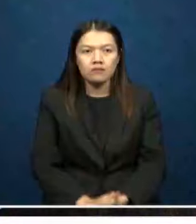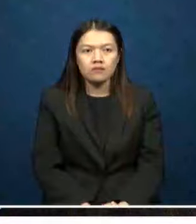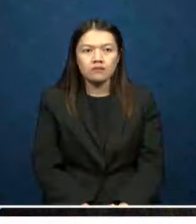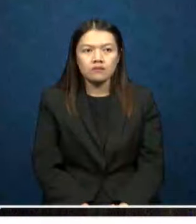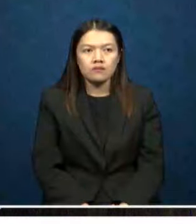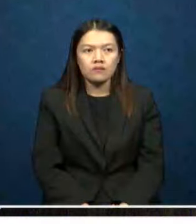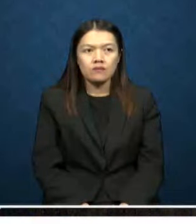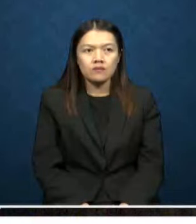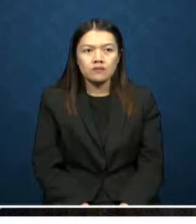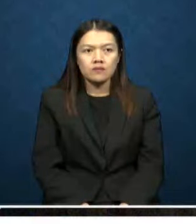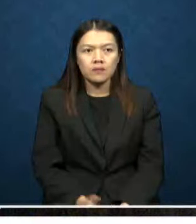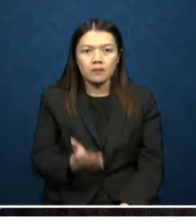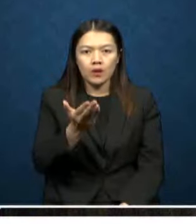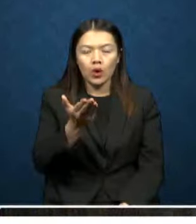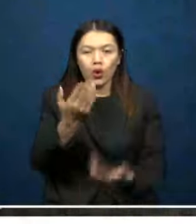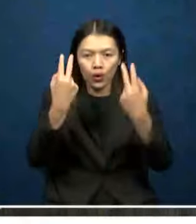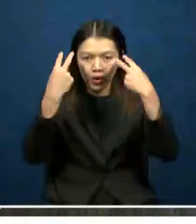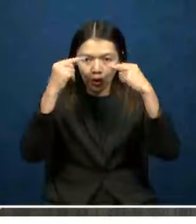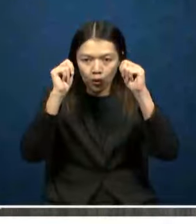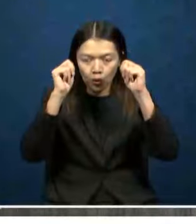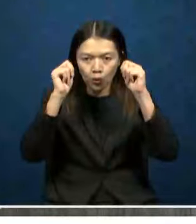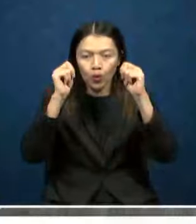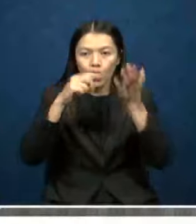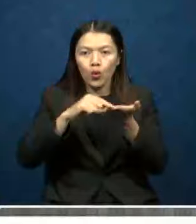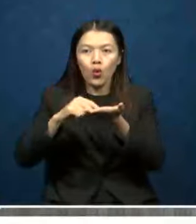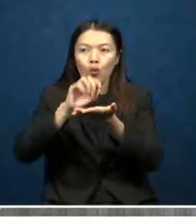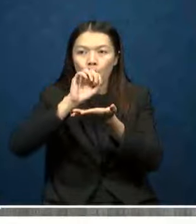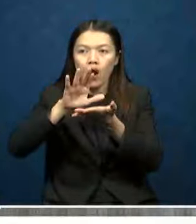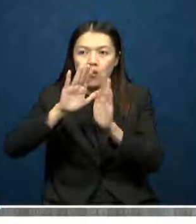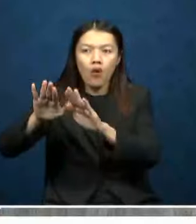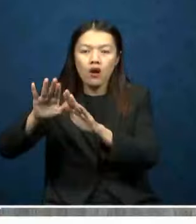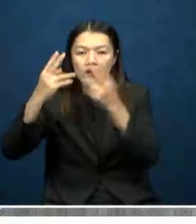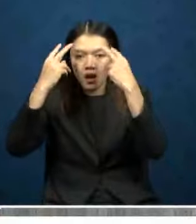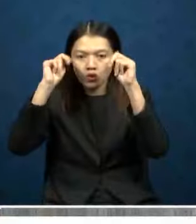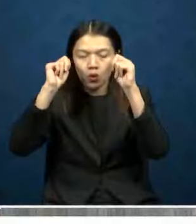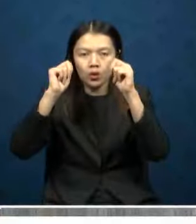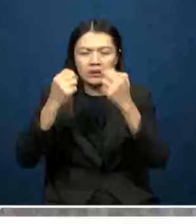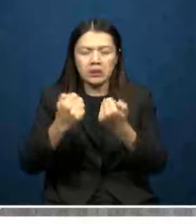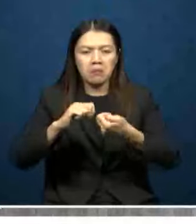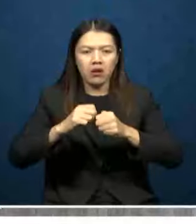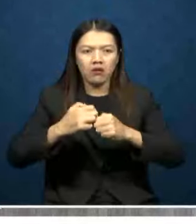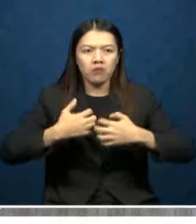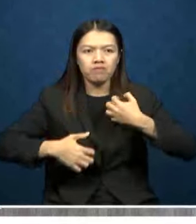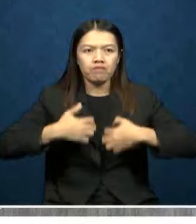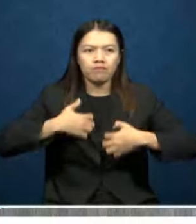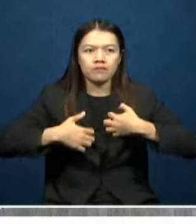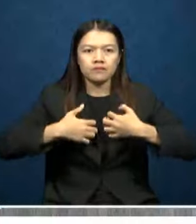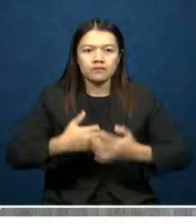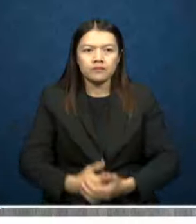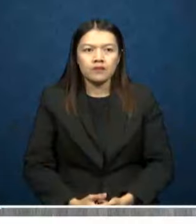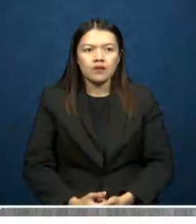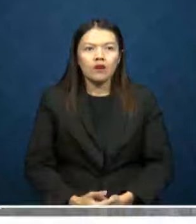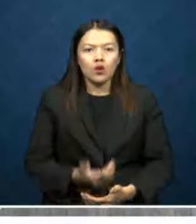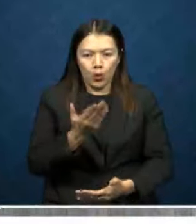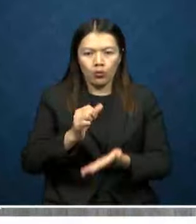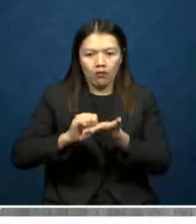ผมเรียนท่านคณะรัฐมนตรีไปถึงท่านนายกรัฐมนตรีนะครับเรื่องนี้เป็นความเดือดร้อนทุกข์หย่อมหญ้าท่านต้องแก้ไข